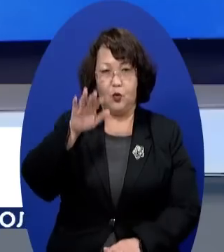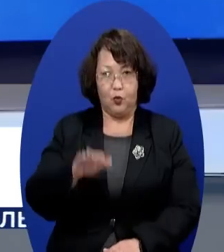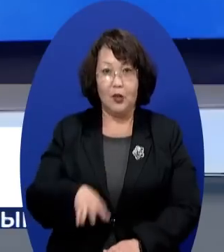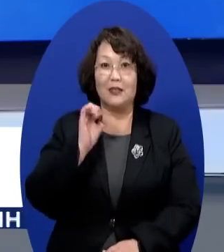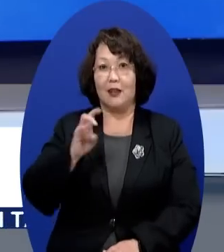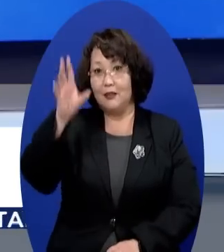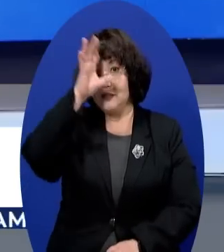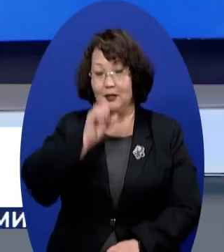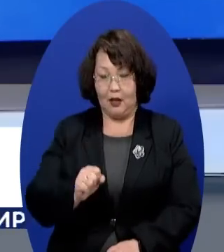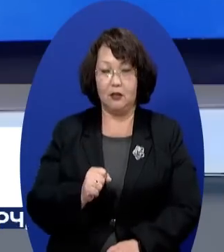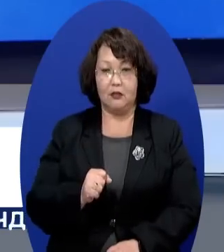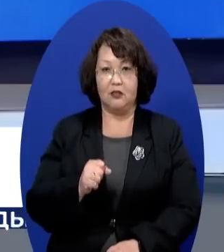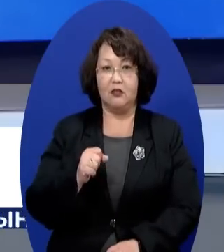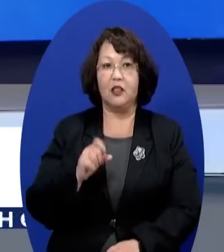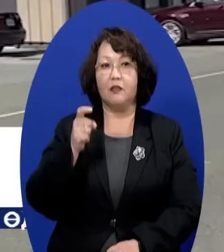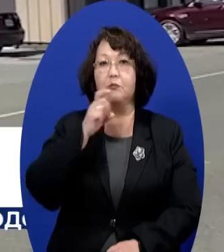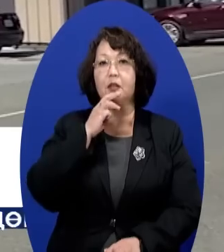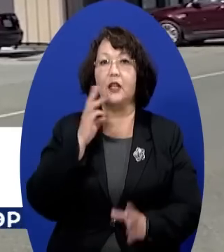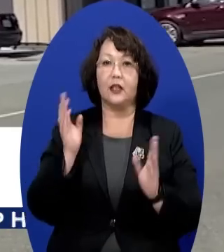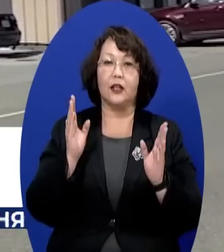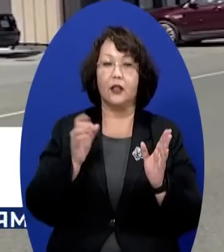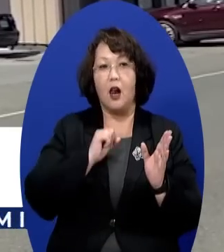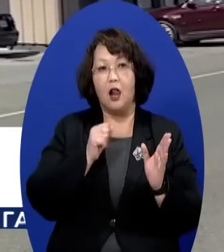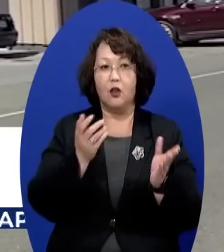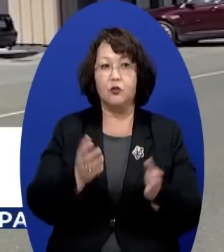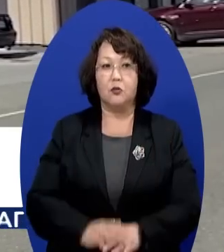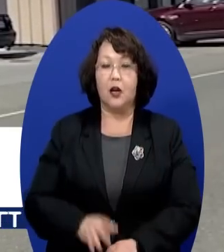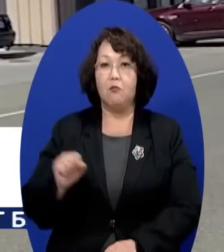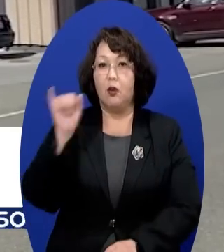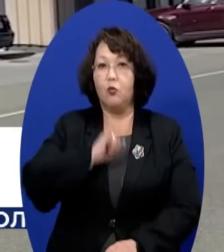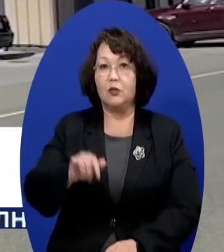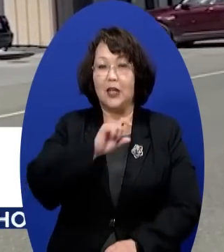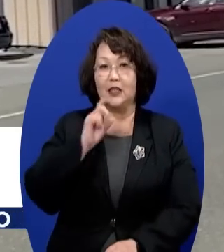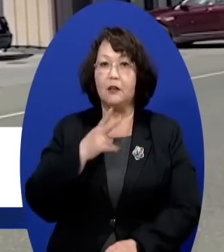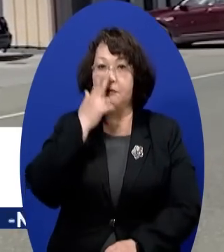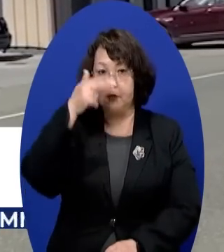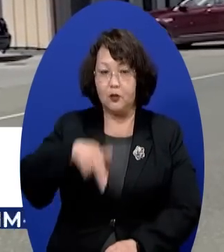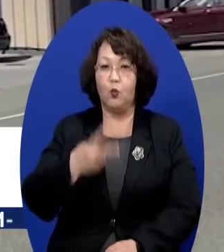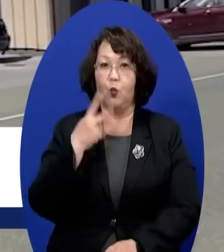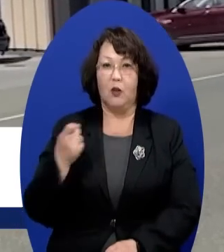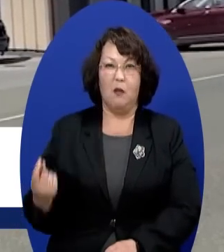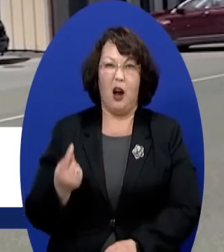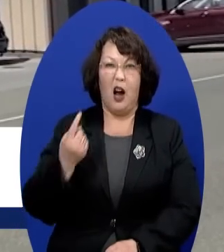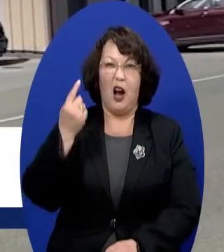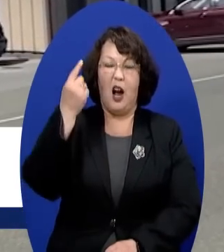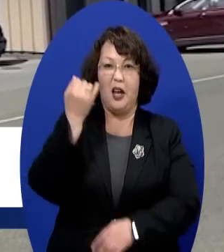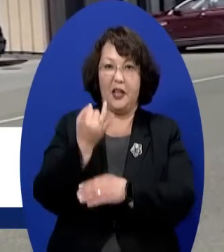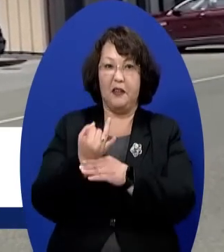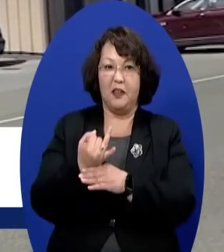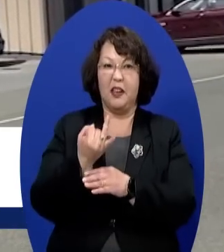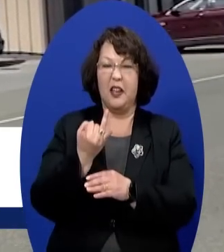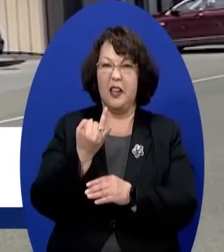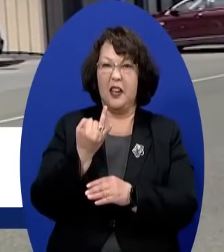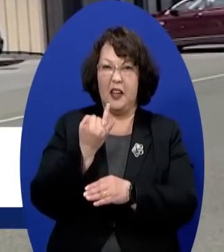сайд Жанет Йелен CNN-д ярьсан байна. Америкийн зах зээл дээр бензиний үнэ түүхэн дээд цэгтээ хүрч инфляц сүүлийн 40